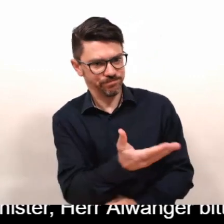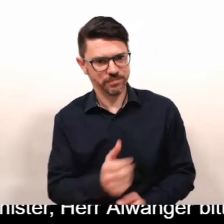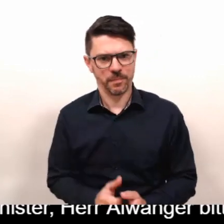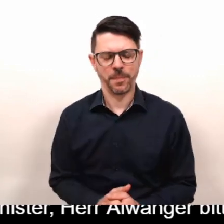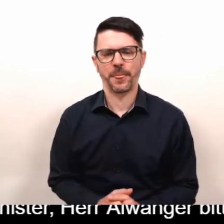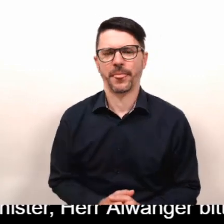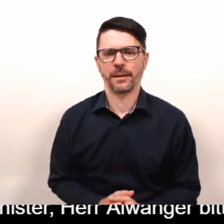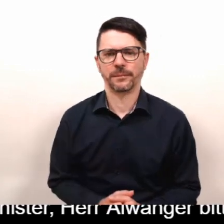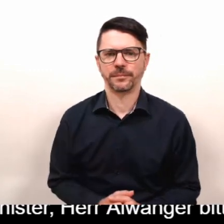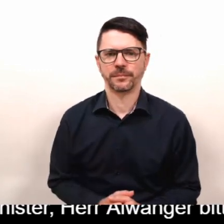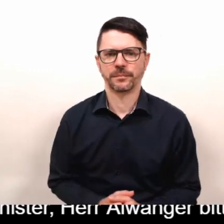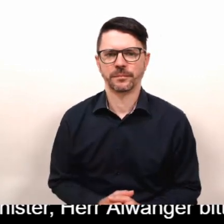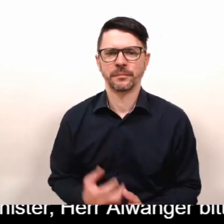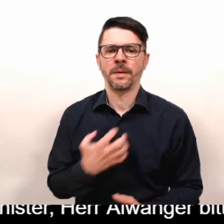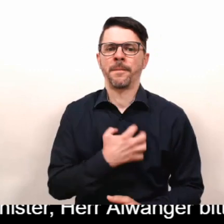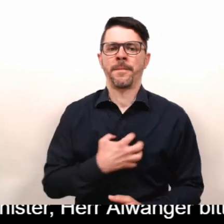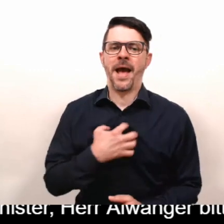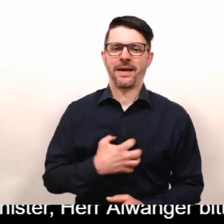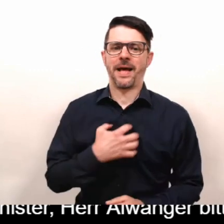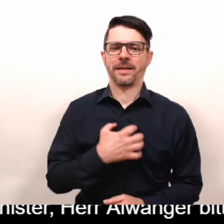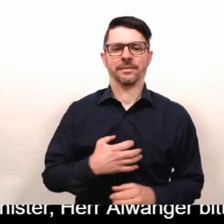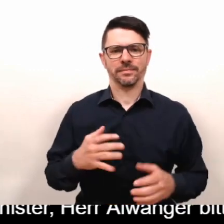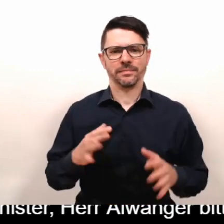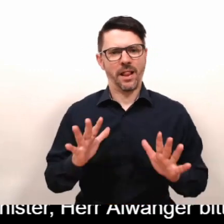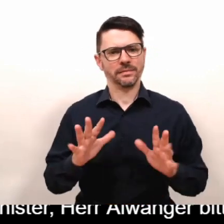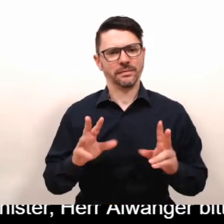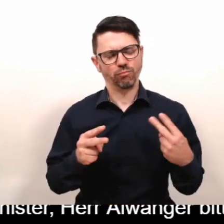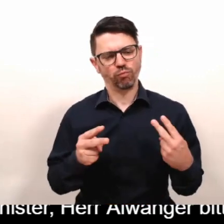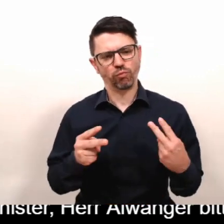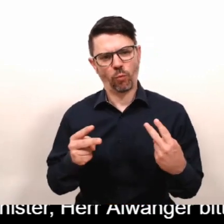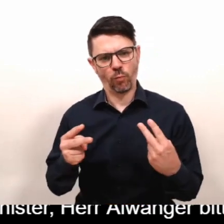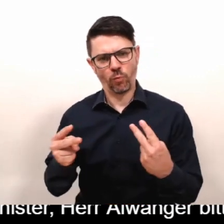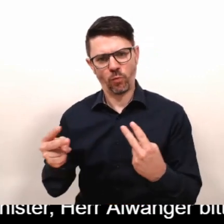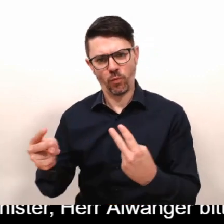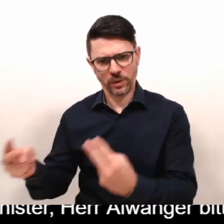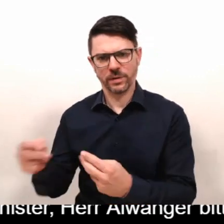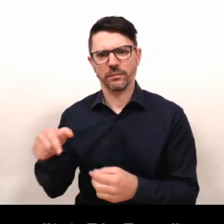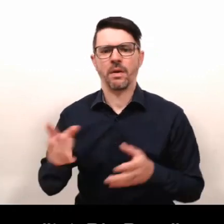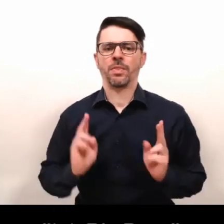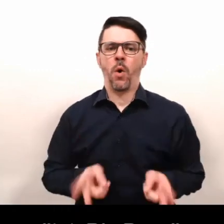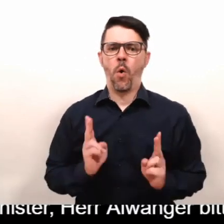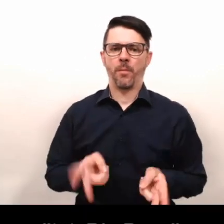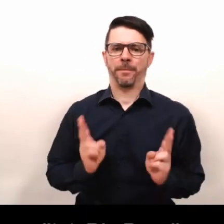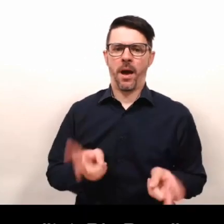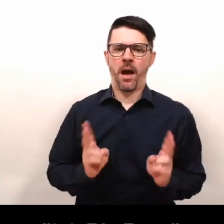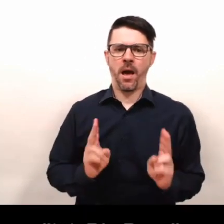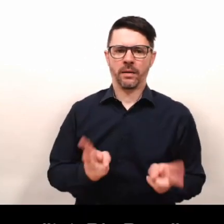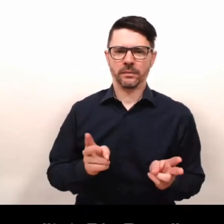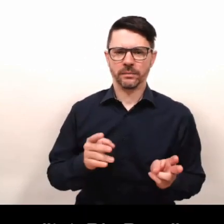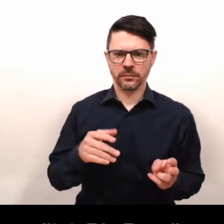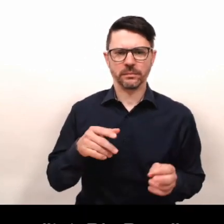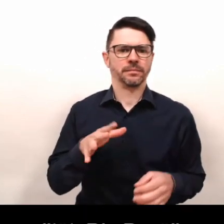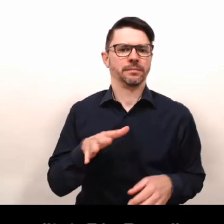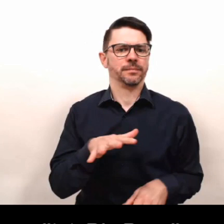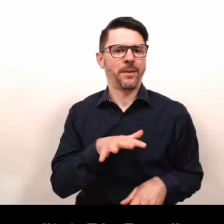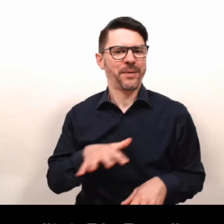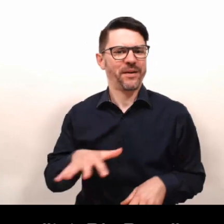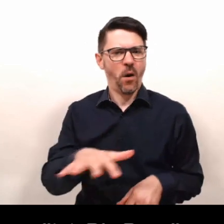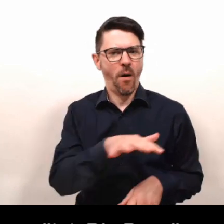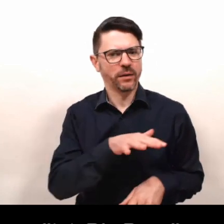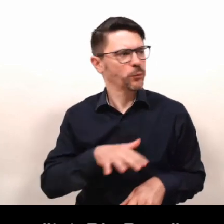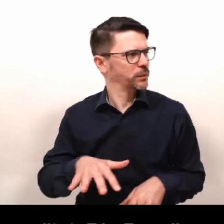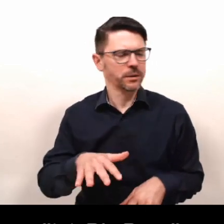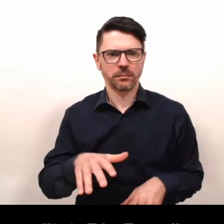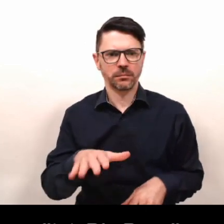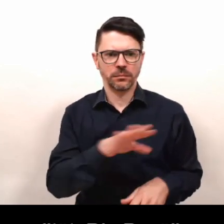macht Lust auf mehr und macht auch die Hoffnung, dass sich viele Wirtschaftsbereiche und Branchen ja